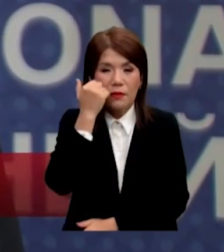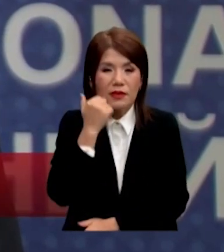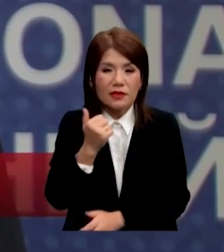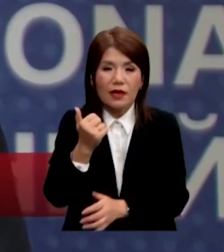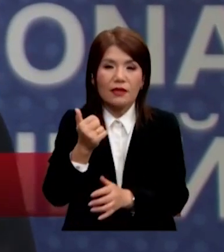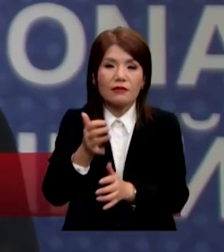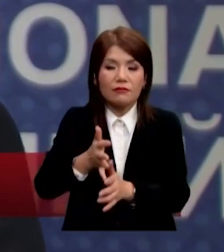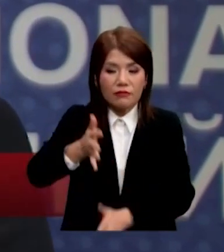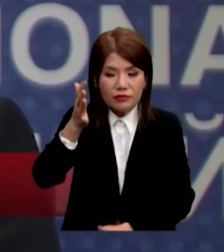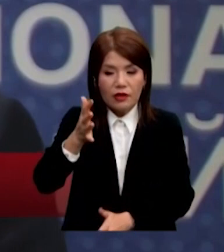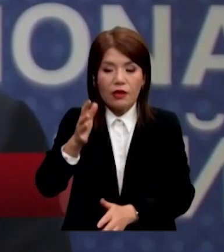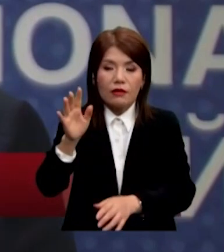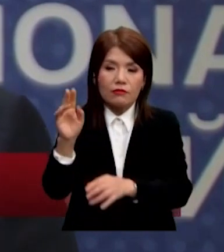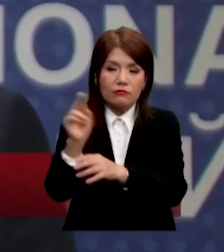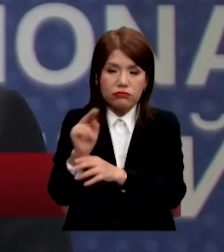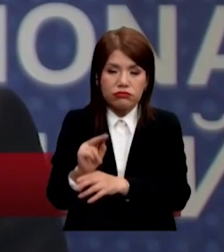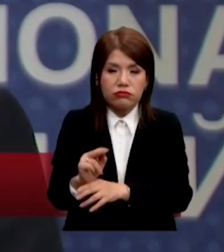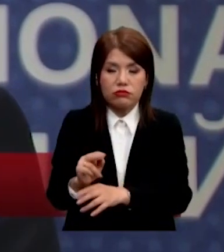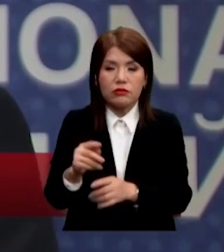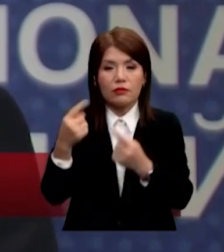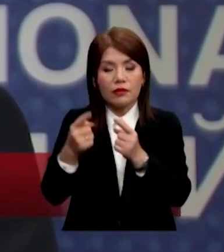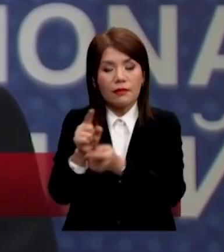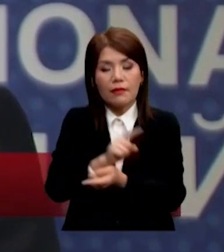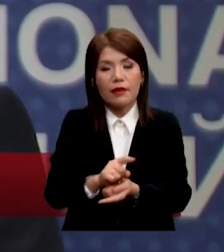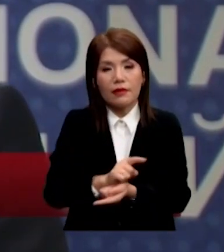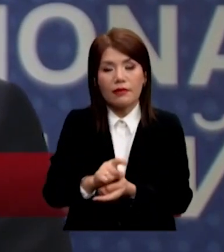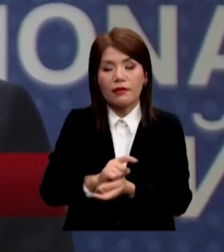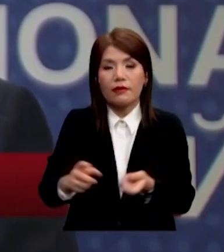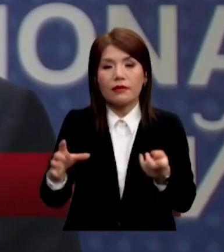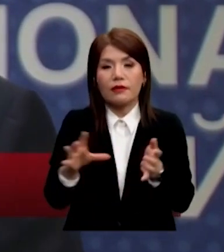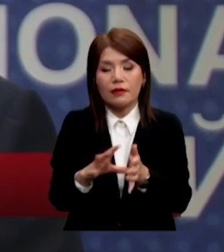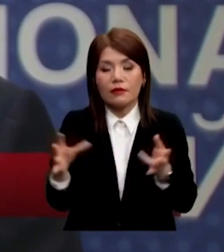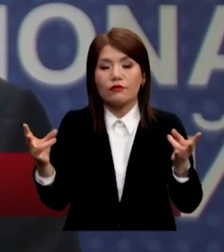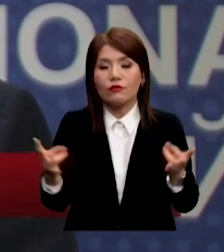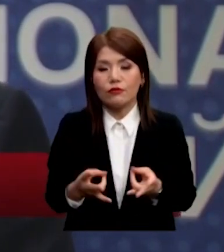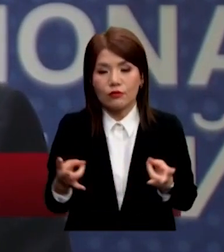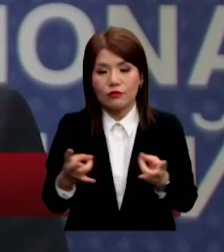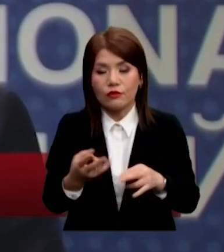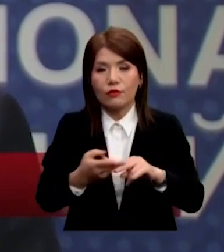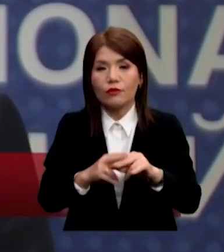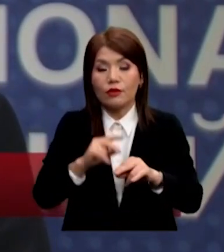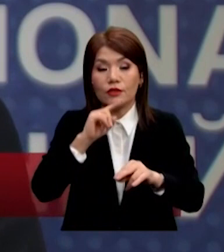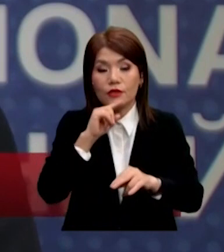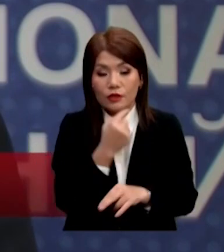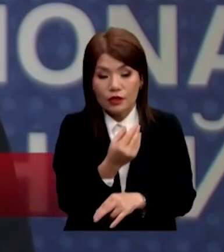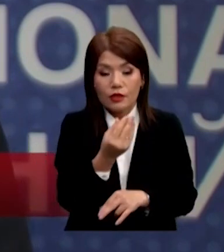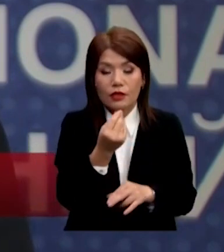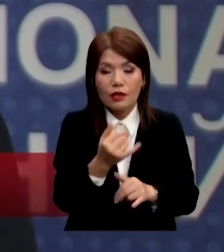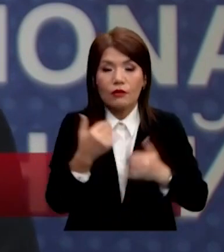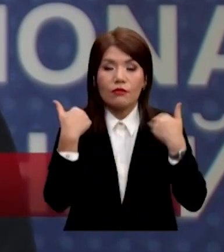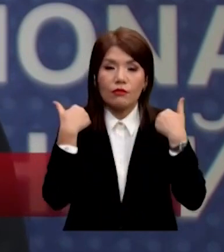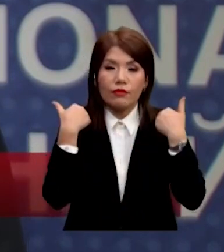надо делать массовую модернизацию, чтобы мы могли за счет сэкономленных объемов